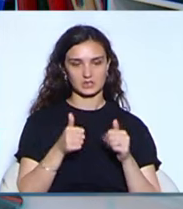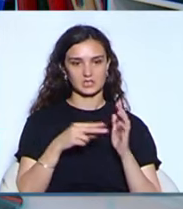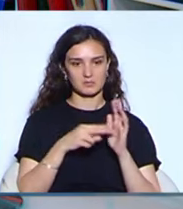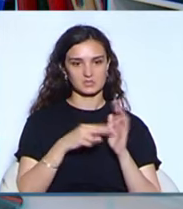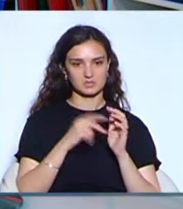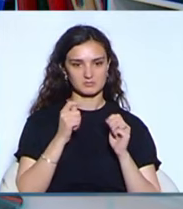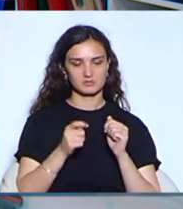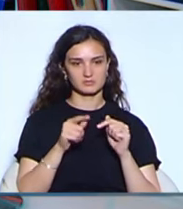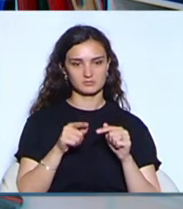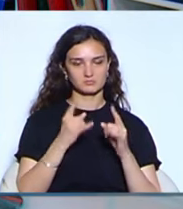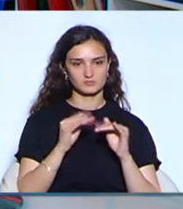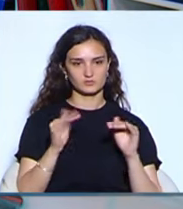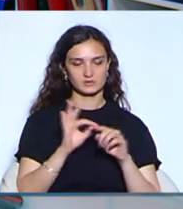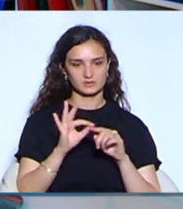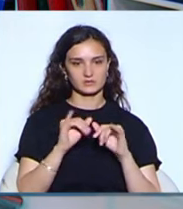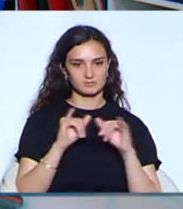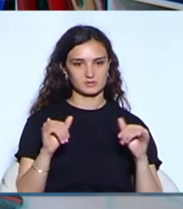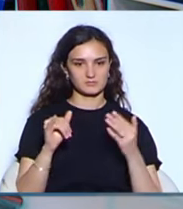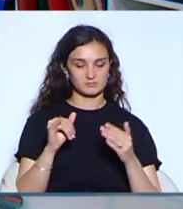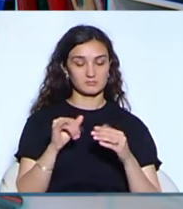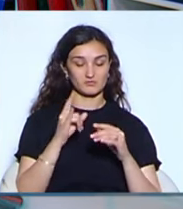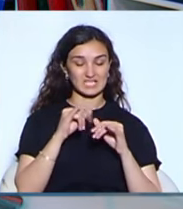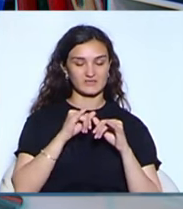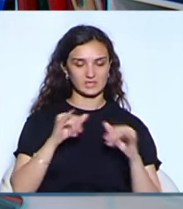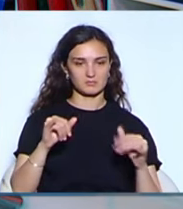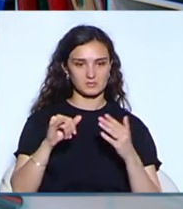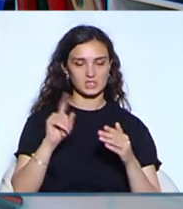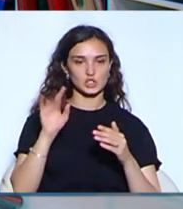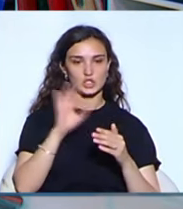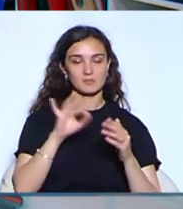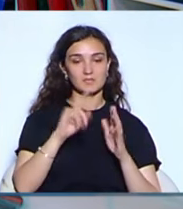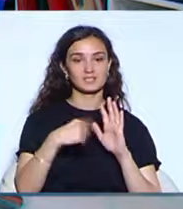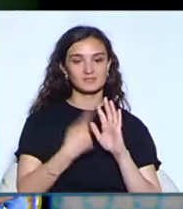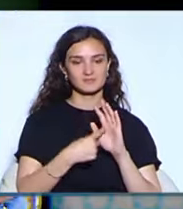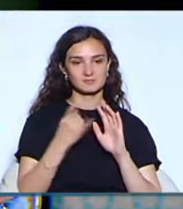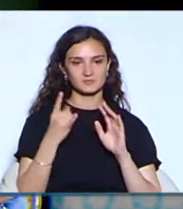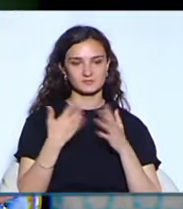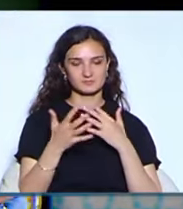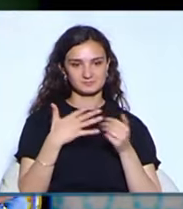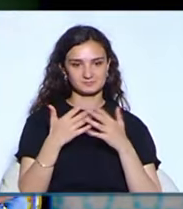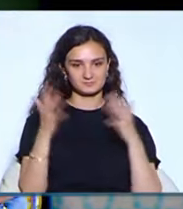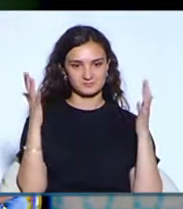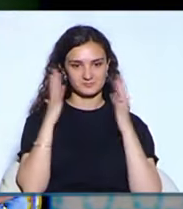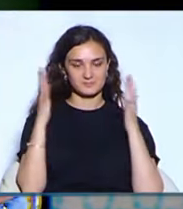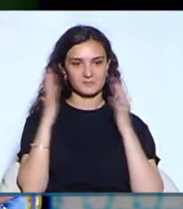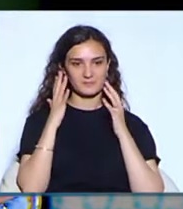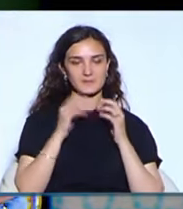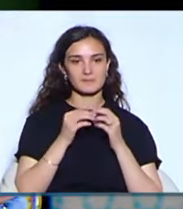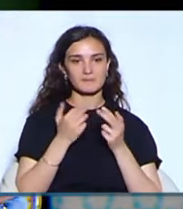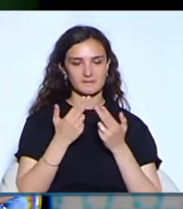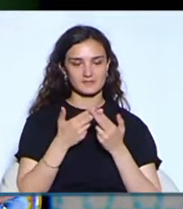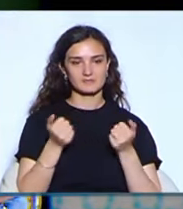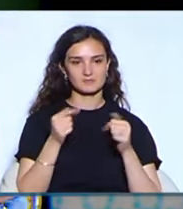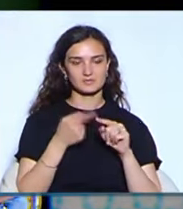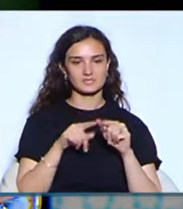აფასებს ბავშვის განვითარებას. რაც შეეხება კითხვას, ხომ, რომ ბავშვი თავში იცემს ხელებს, რასაკურველია